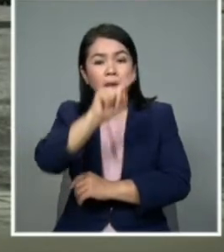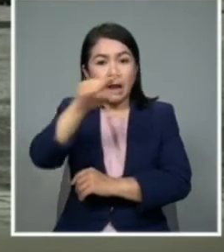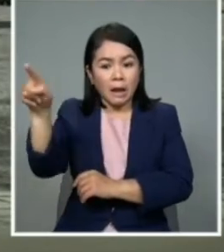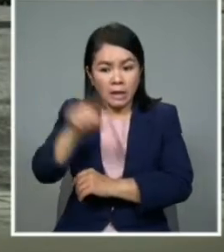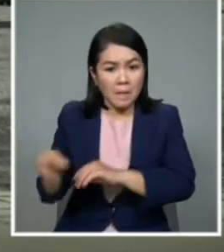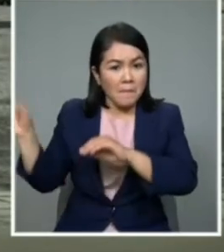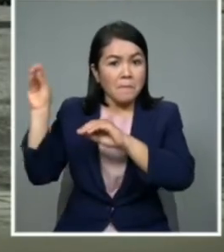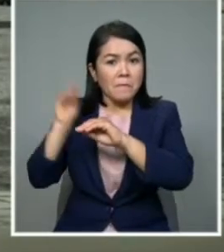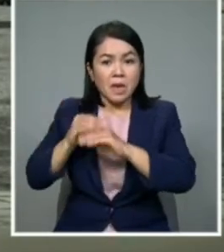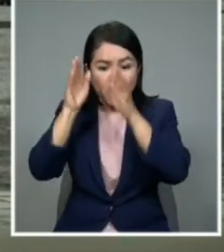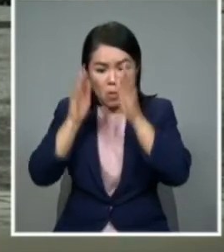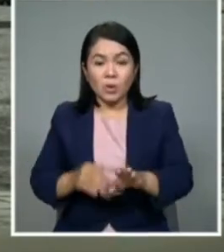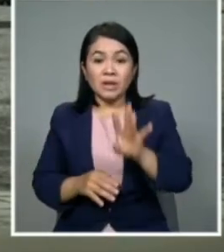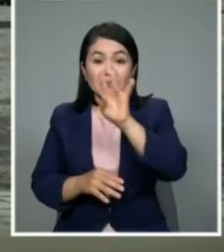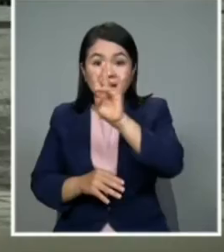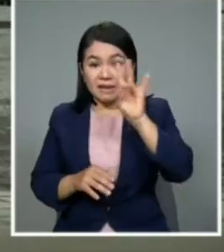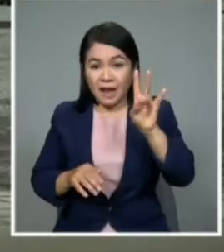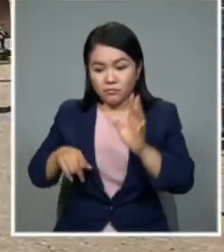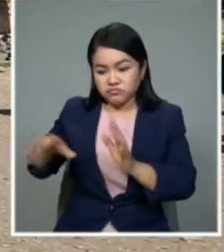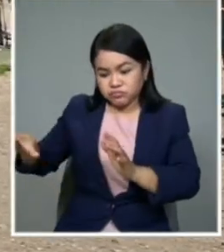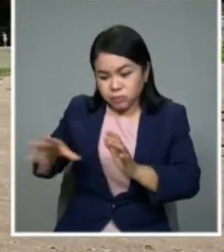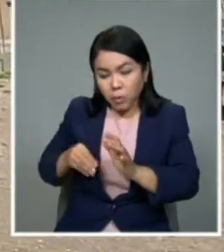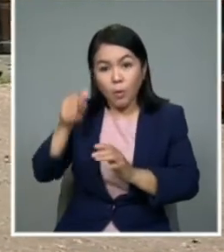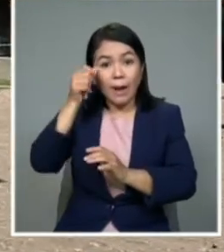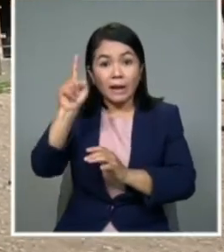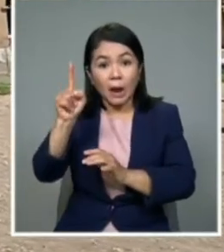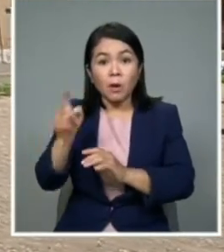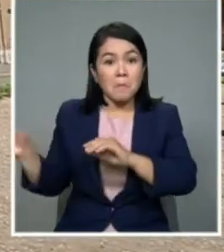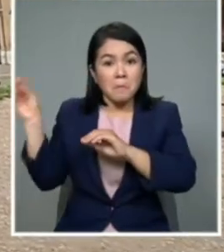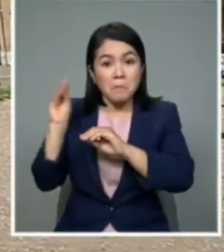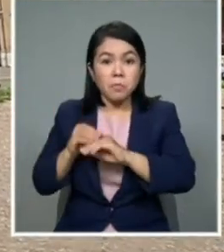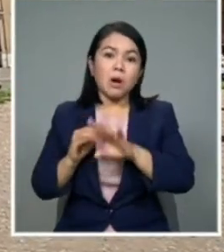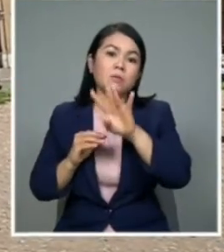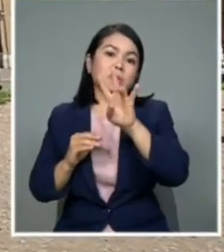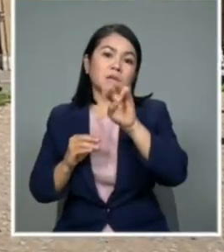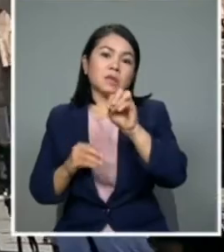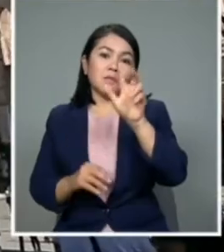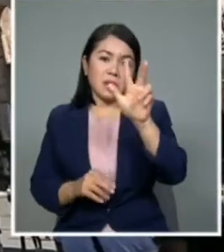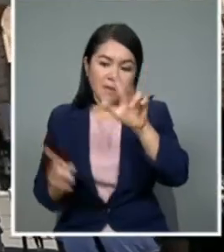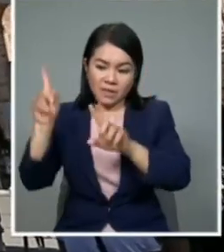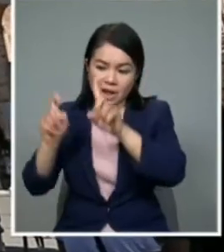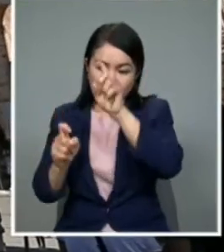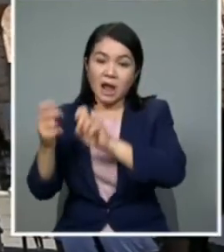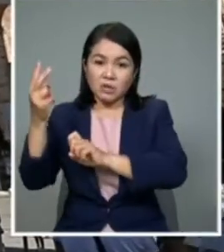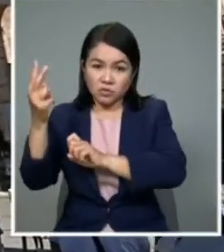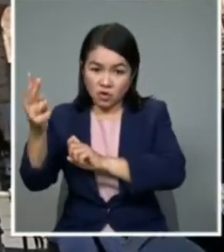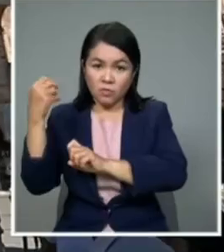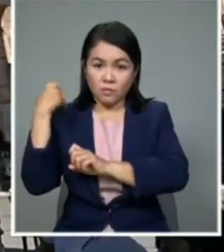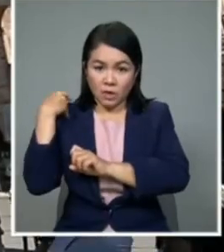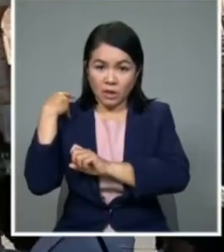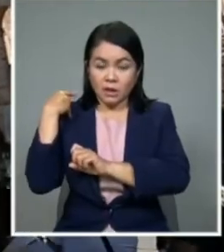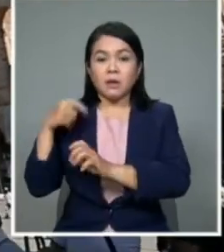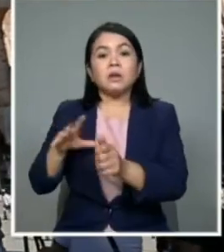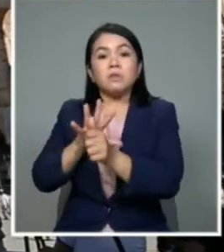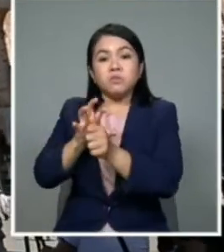ใหม่รวดเดียว73คนมากที่สุดใน1วันของอังกฤษนะคะแล้วก็ยังมีผู้เสียชีวิตเพิ่มเติมอีก2คนด้วย